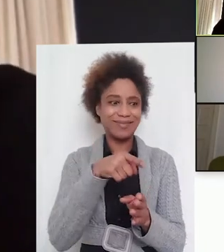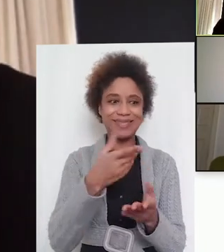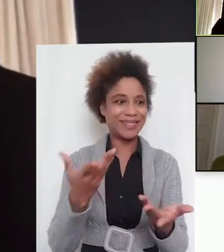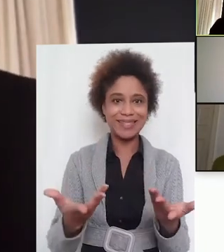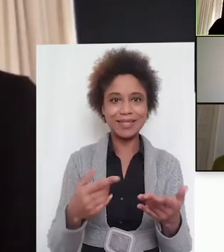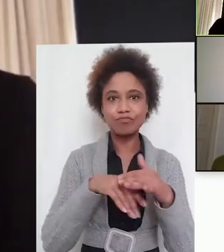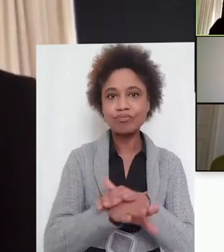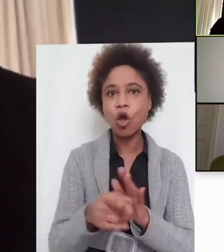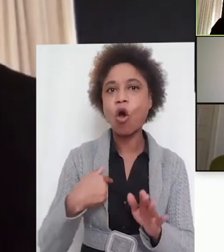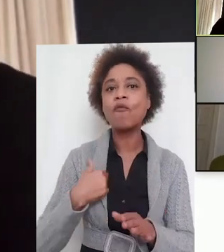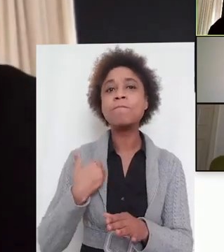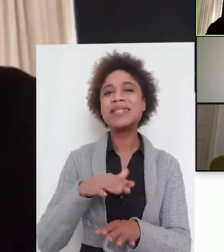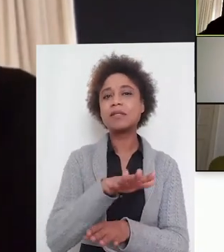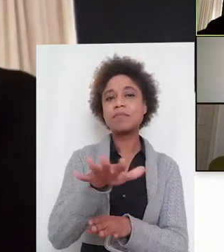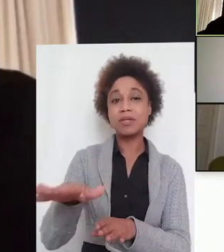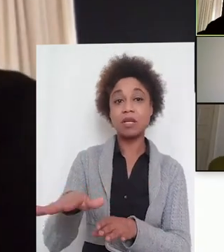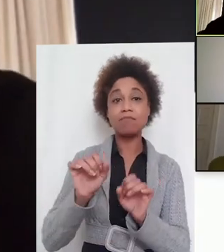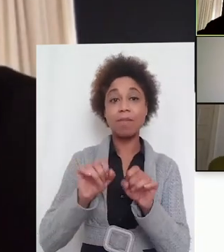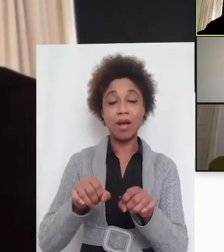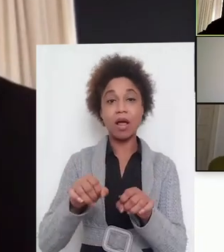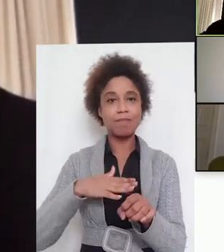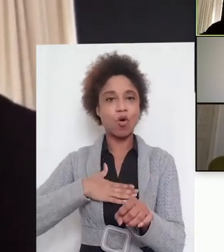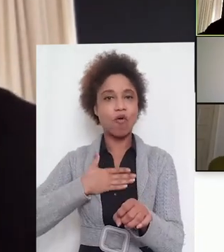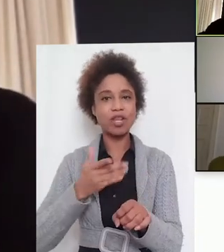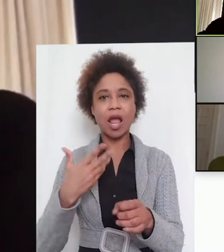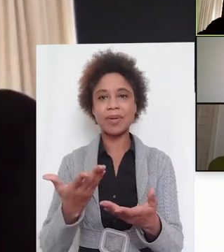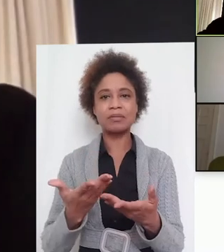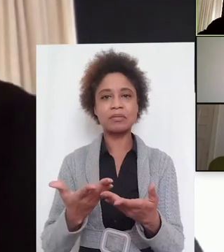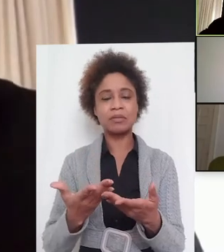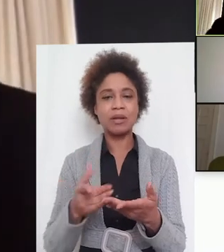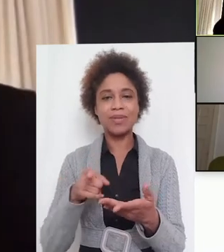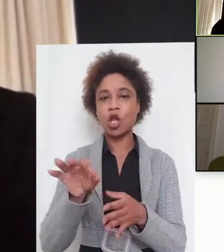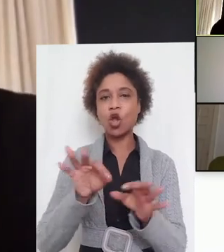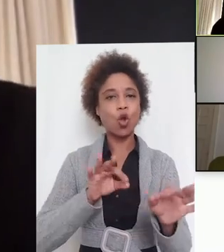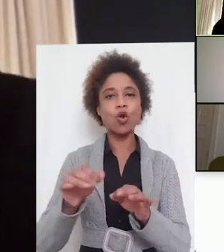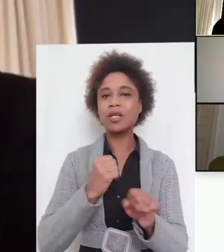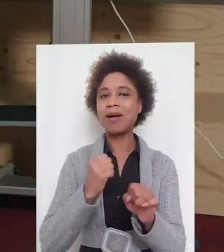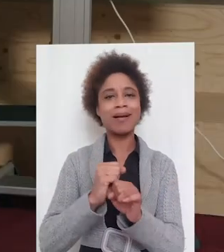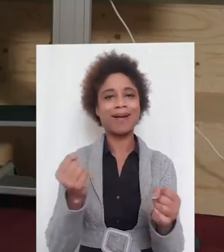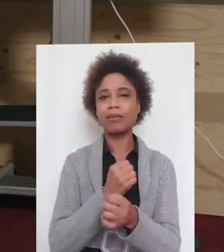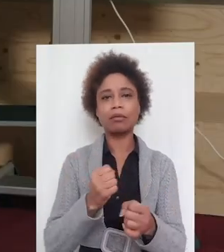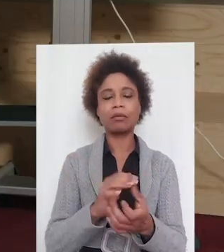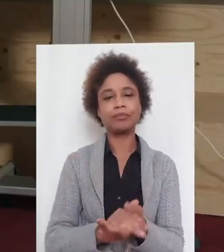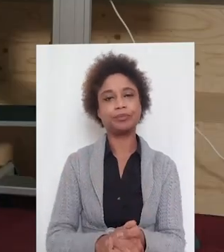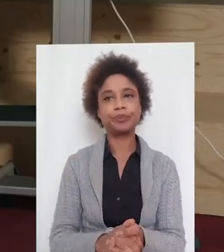of mensen in je omgeving hebt die bepaalde behoeftes hebben, dan kan het gewoon niet zo zijn dat je die keuzes kan maken.